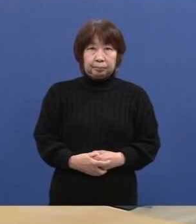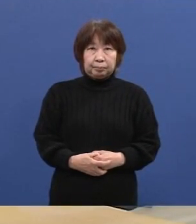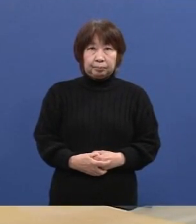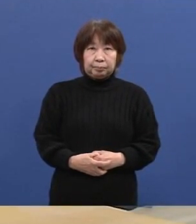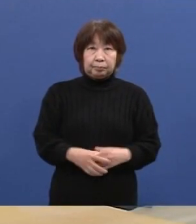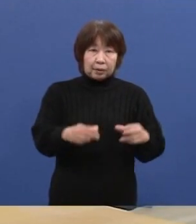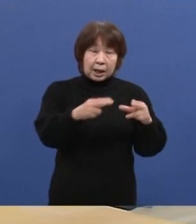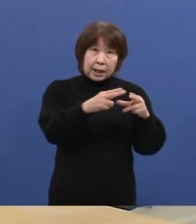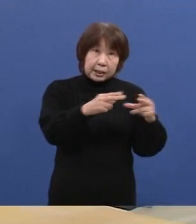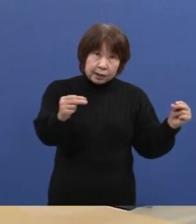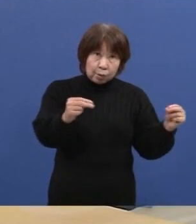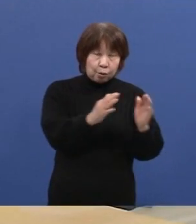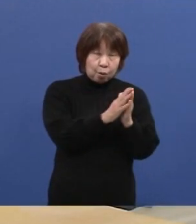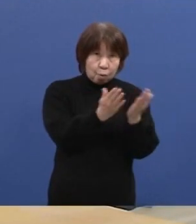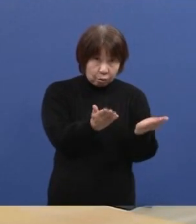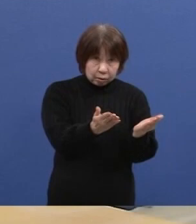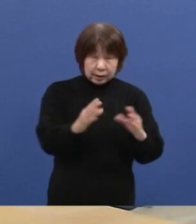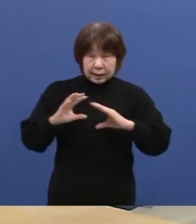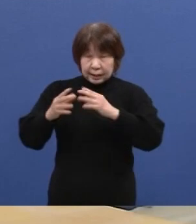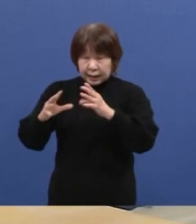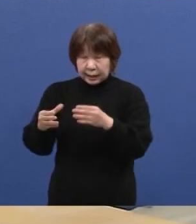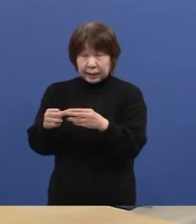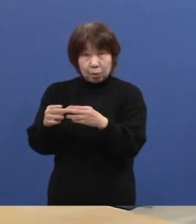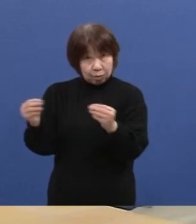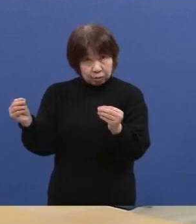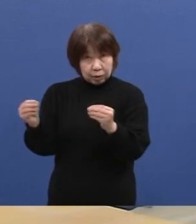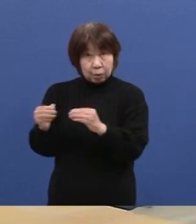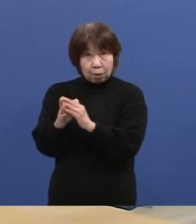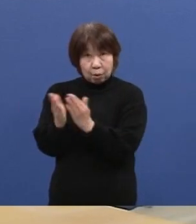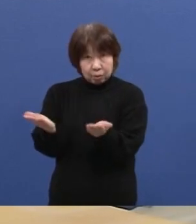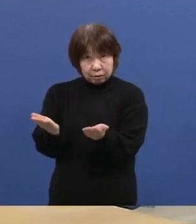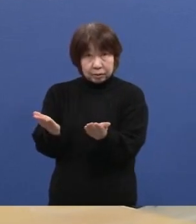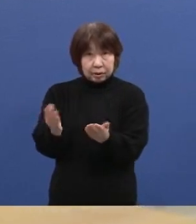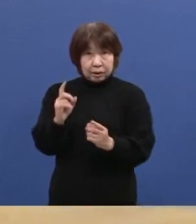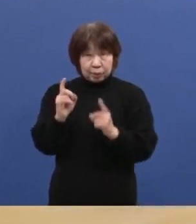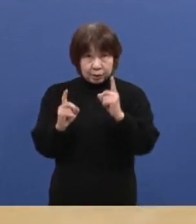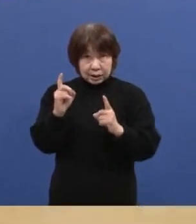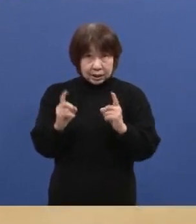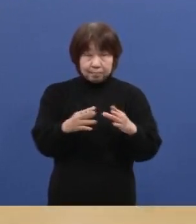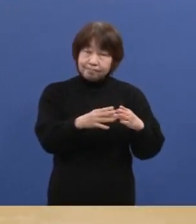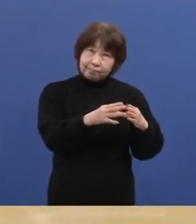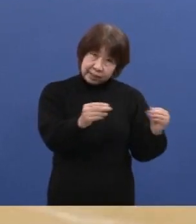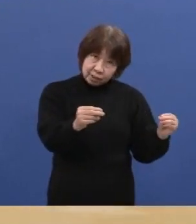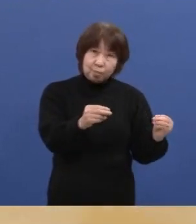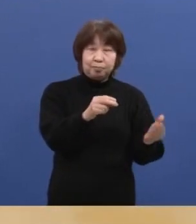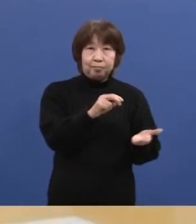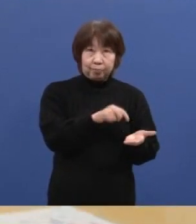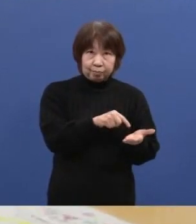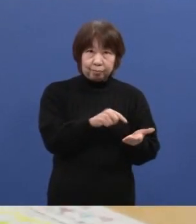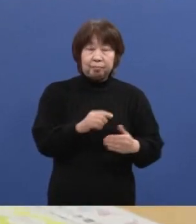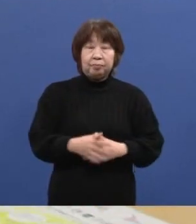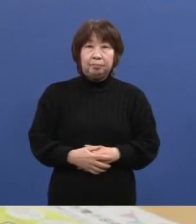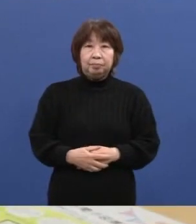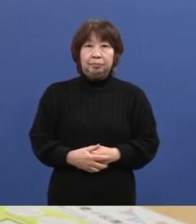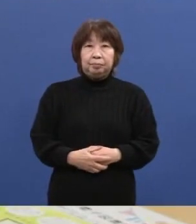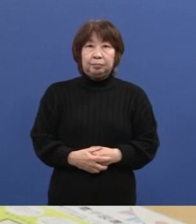日本の作品でしたか？海外の作品でしたか？ 日本です。あ、 そうなんですね。